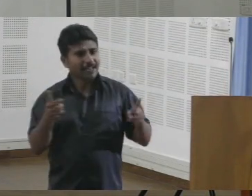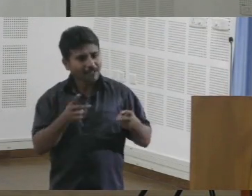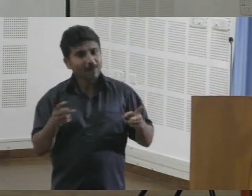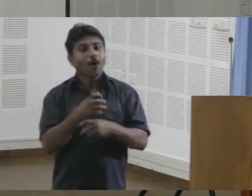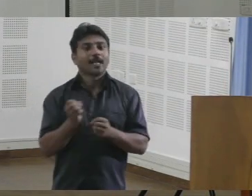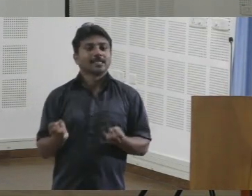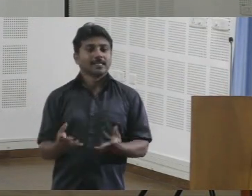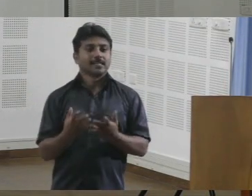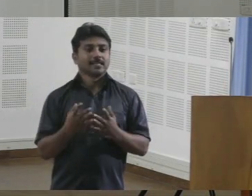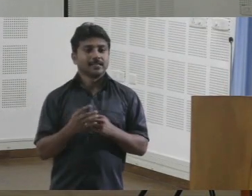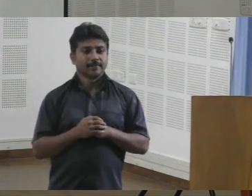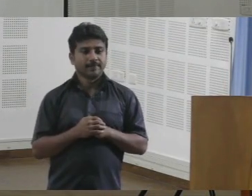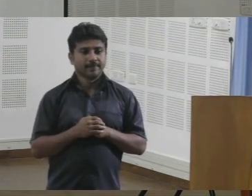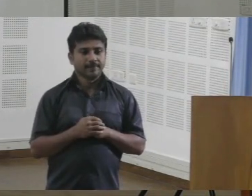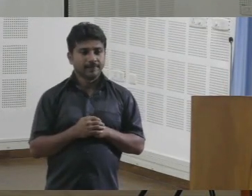തുടങ്ങി.